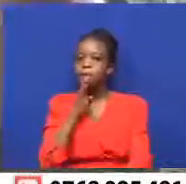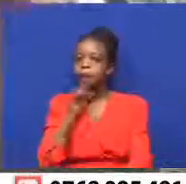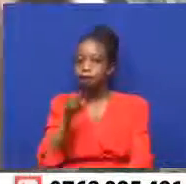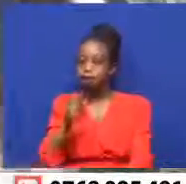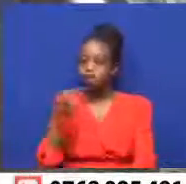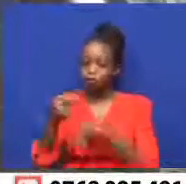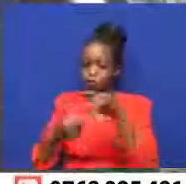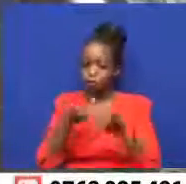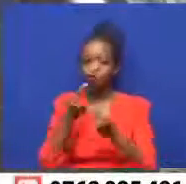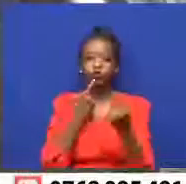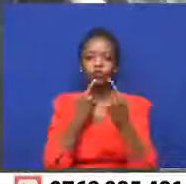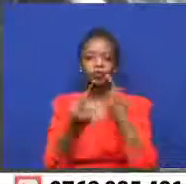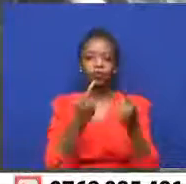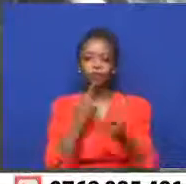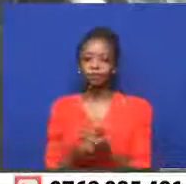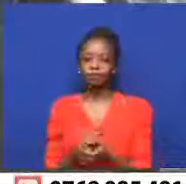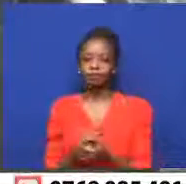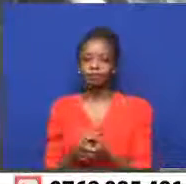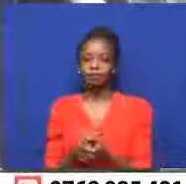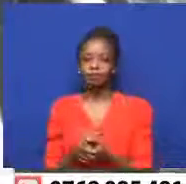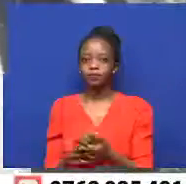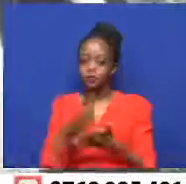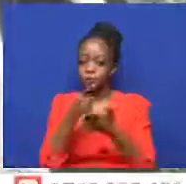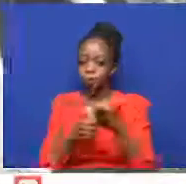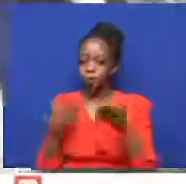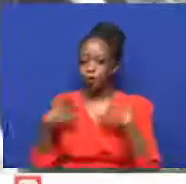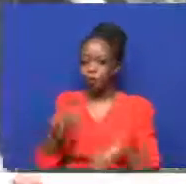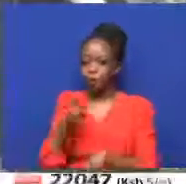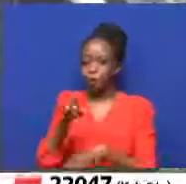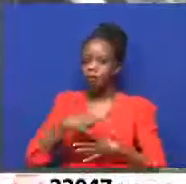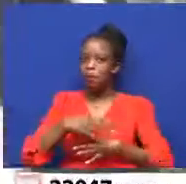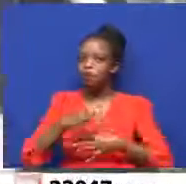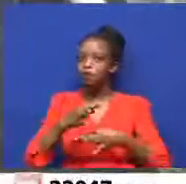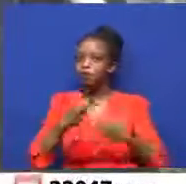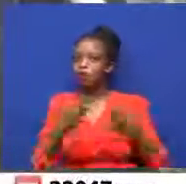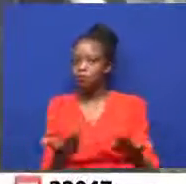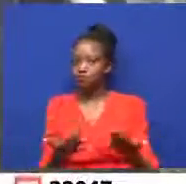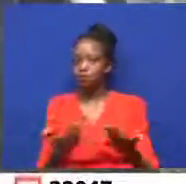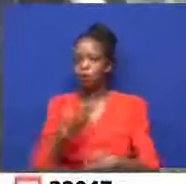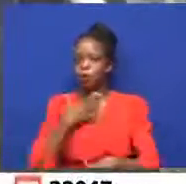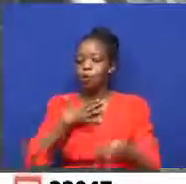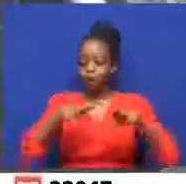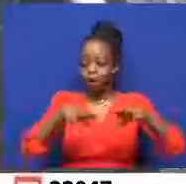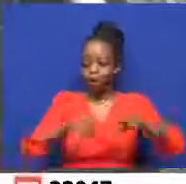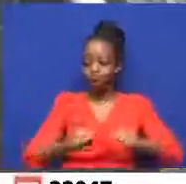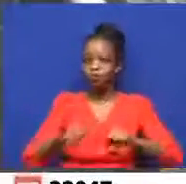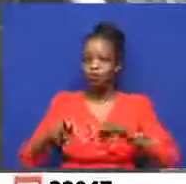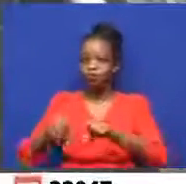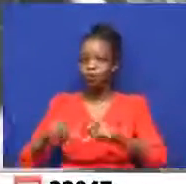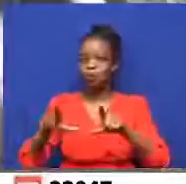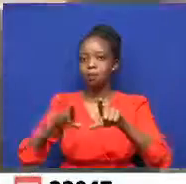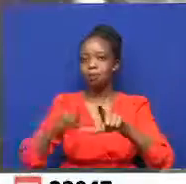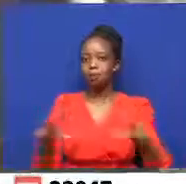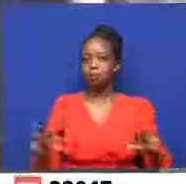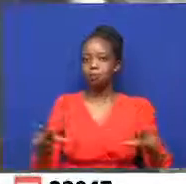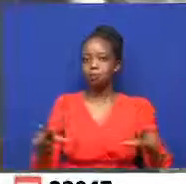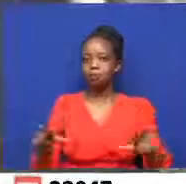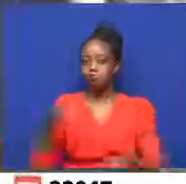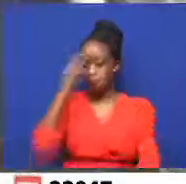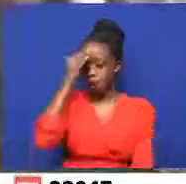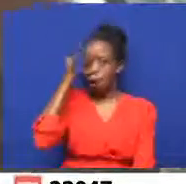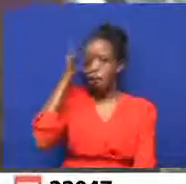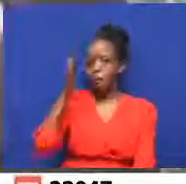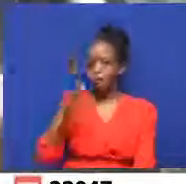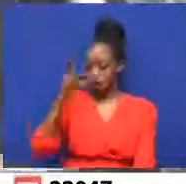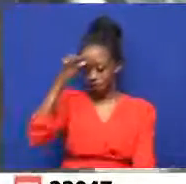mtakuwa mnaiongelea. What they are interested in ni kuchukua mashamba zetu za nuclear, kwa maana yeye amekuwa